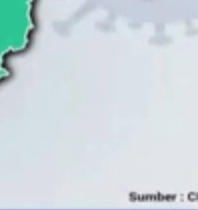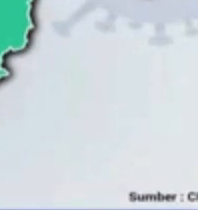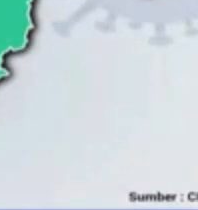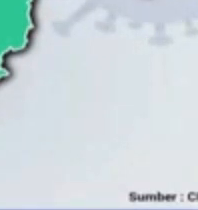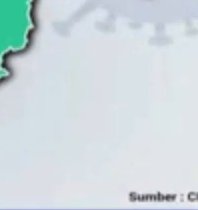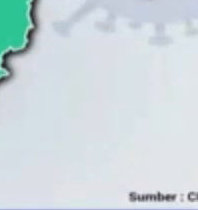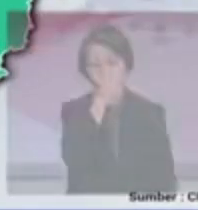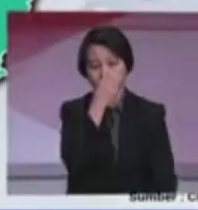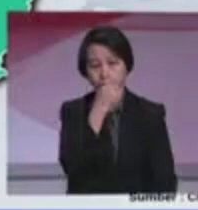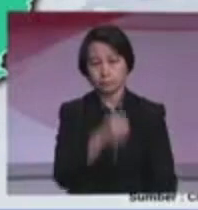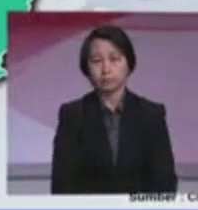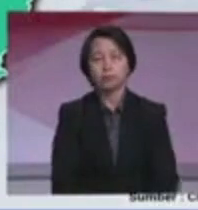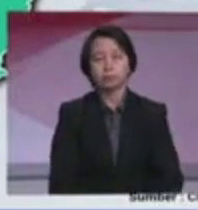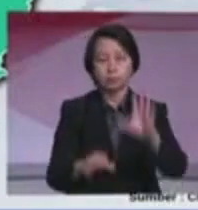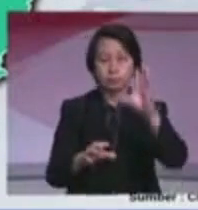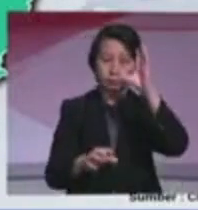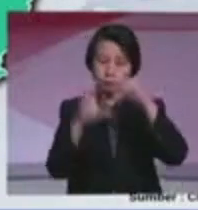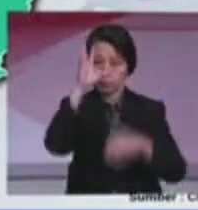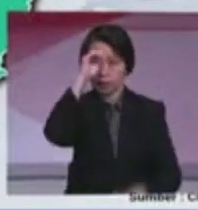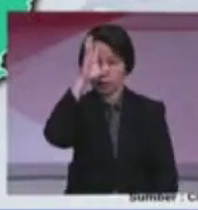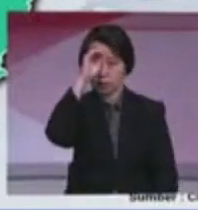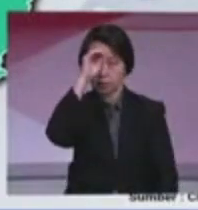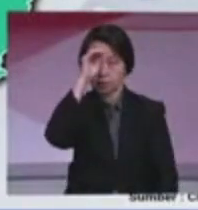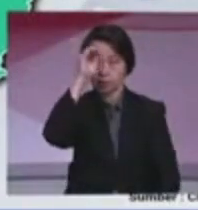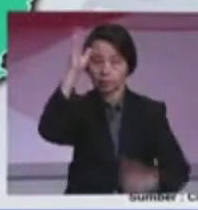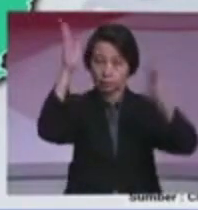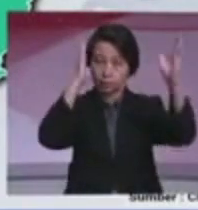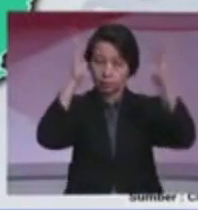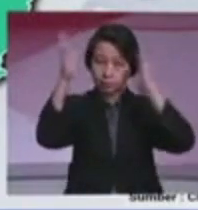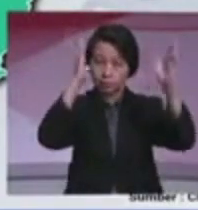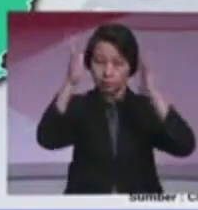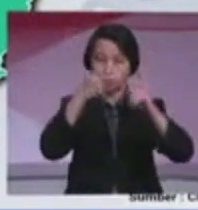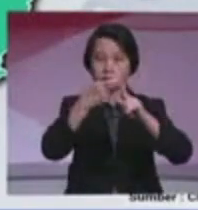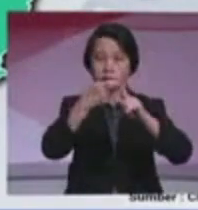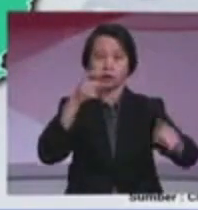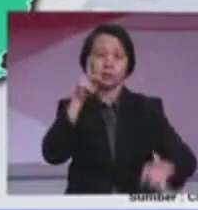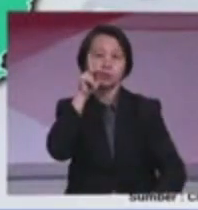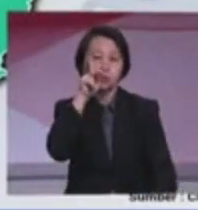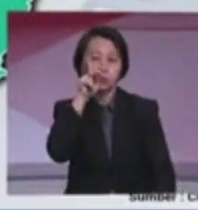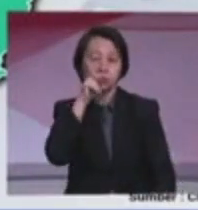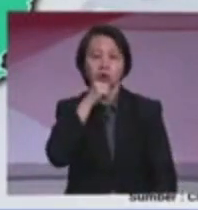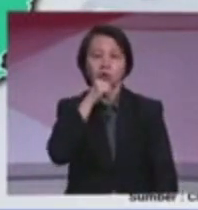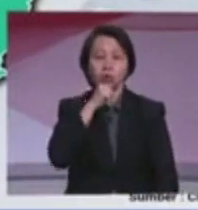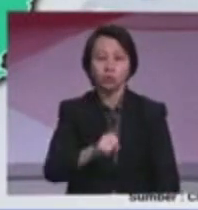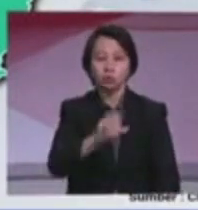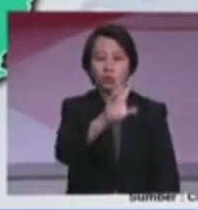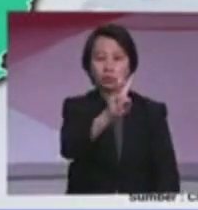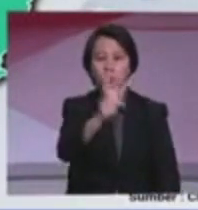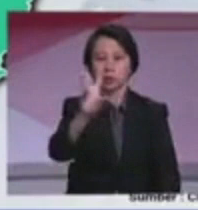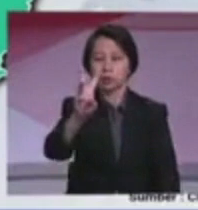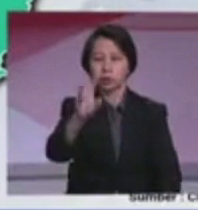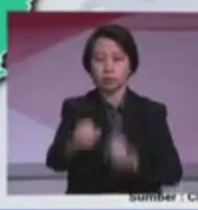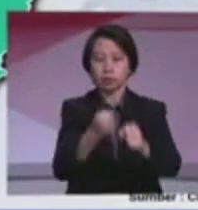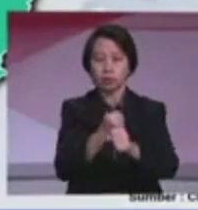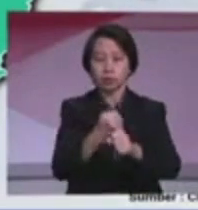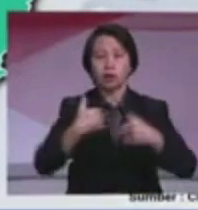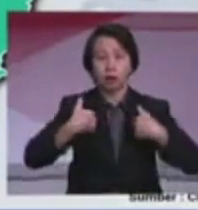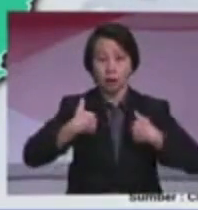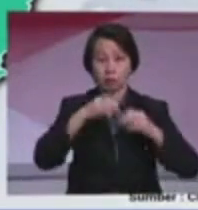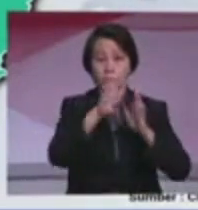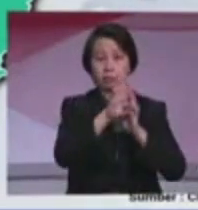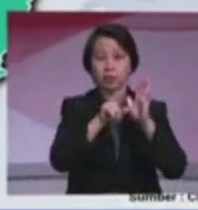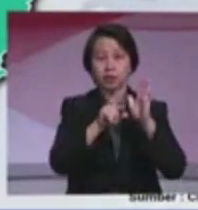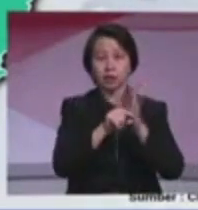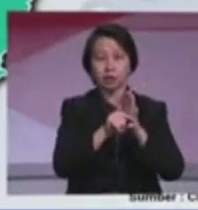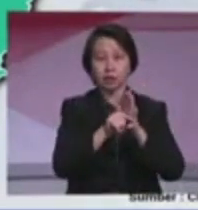25,507 merupakan seorang lelaki warga negara dari negeri Kedah yang berusia 66 tahun mempunyai latar belakang